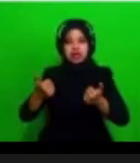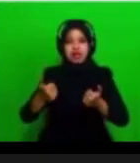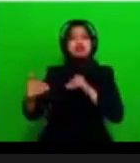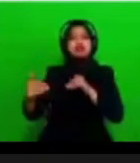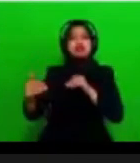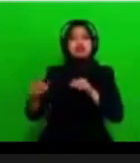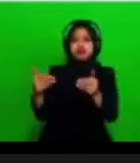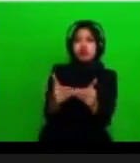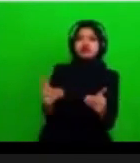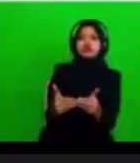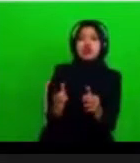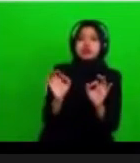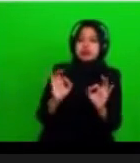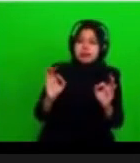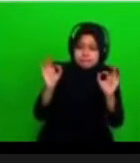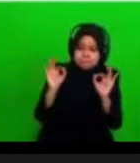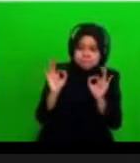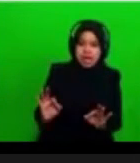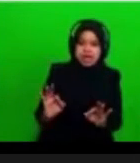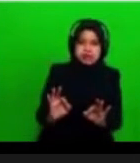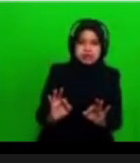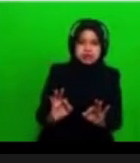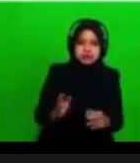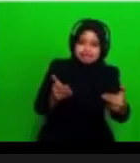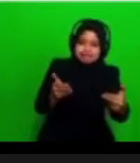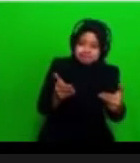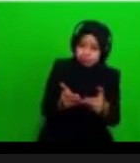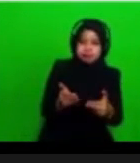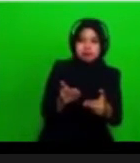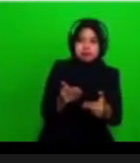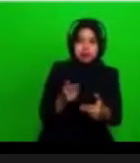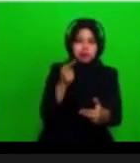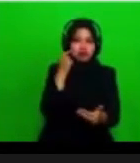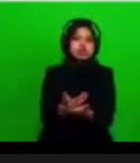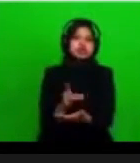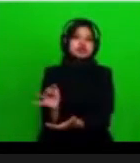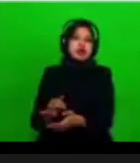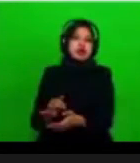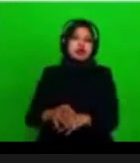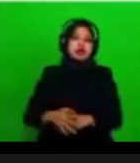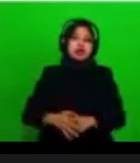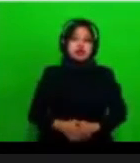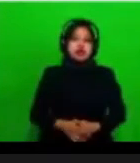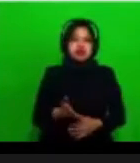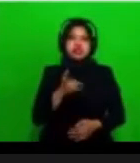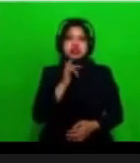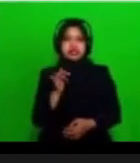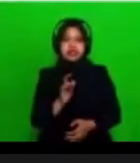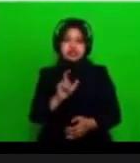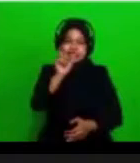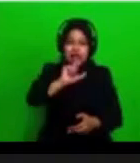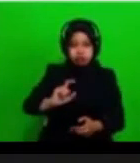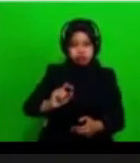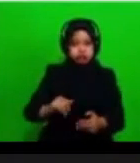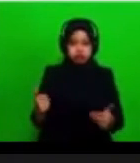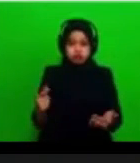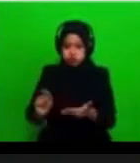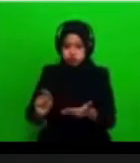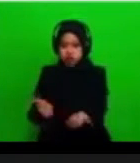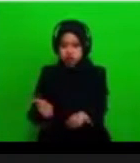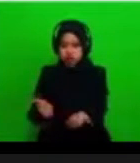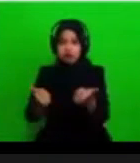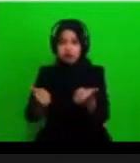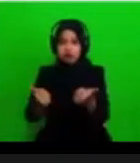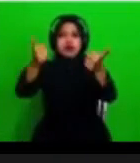jadi relevan, cocok, match, link and match dengan dunia nyata. Bukan link and match hanya untuk mengejar sekolah favorit,